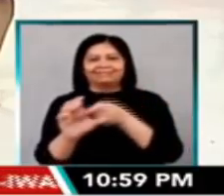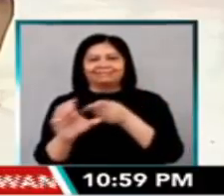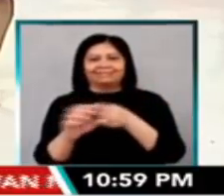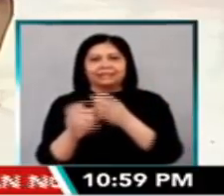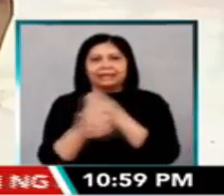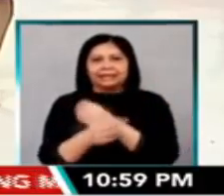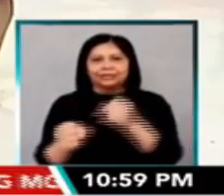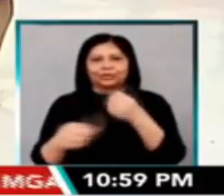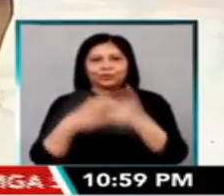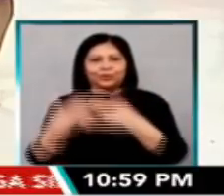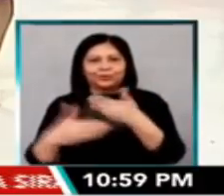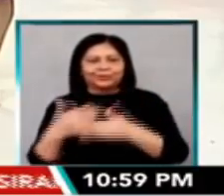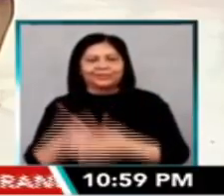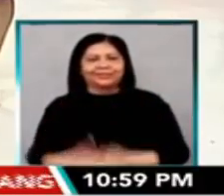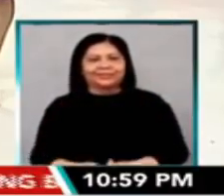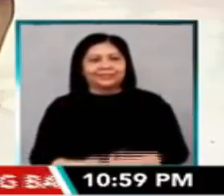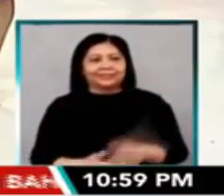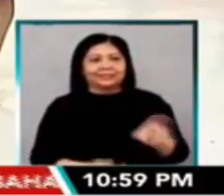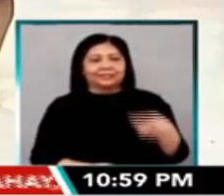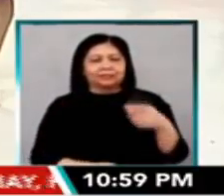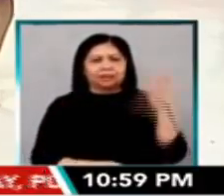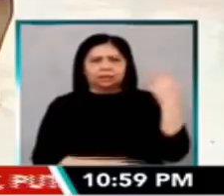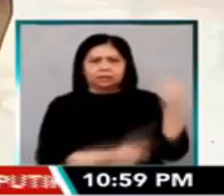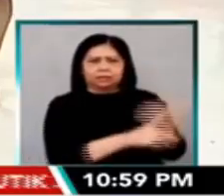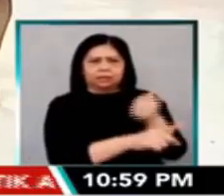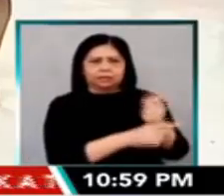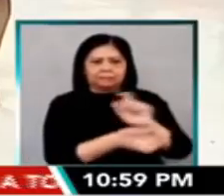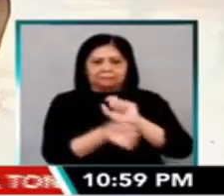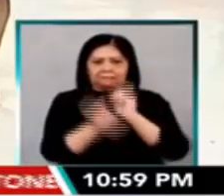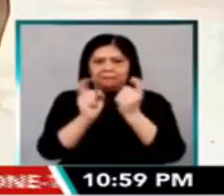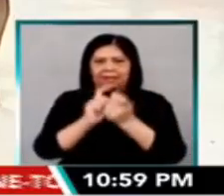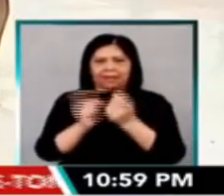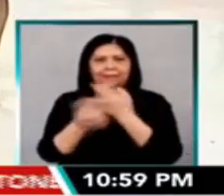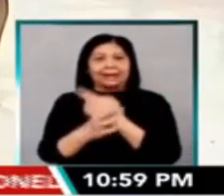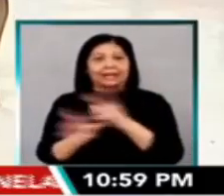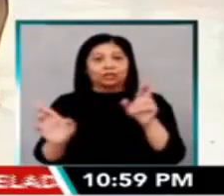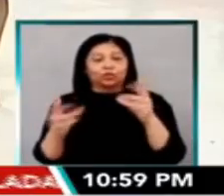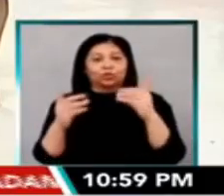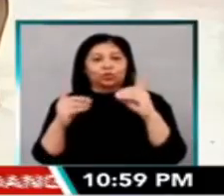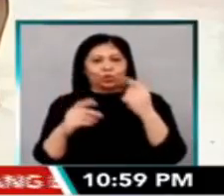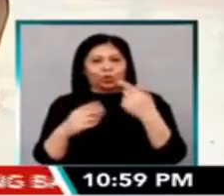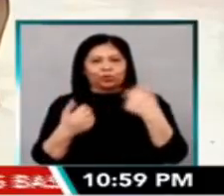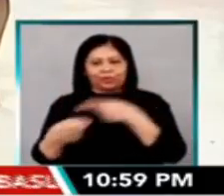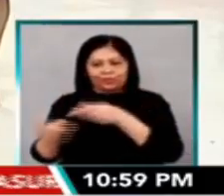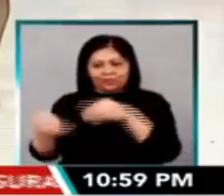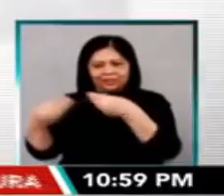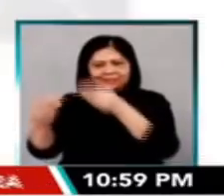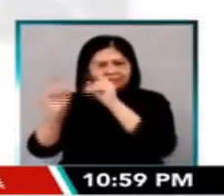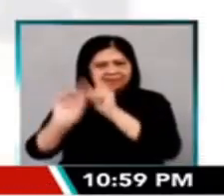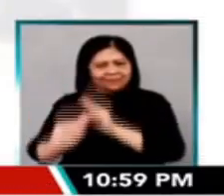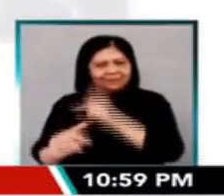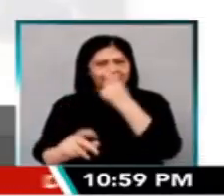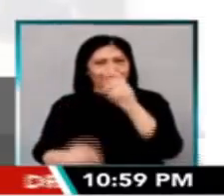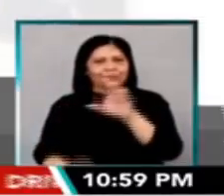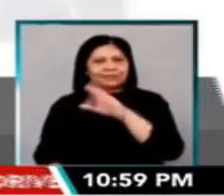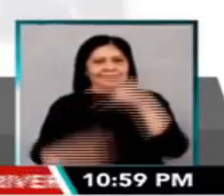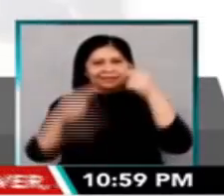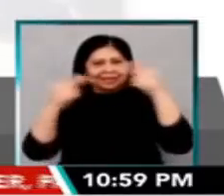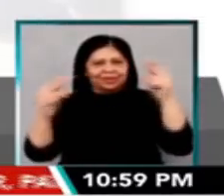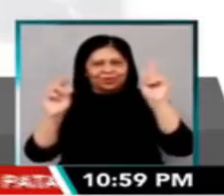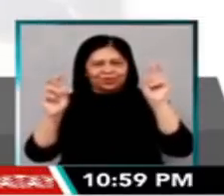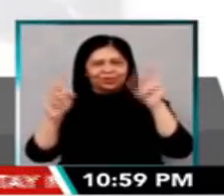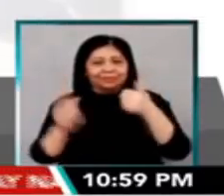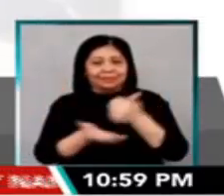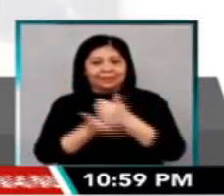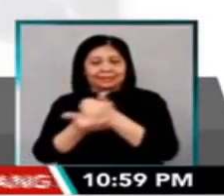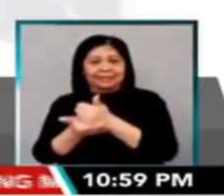operations. Ang maltreated dog turned rescue dog, pinarangalan pa dahil sa kanyang kabayanihan. Tumulong kasi ang aso na si Zeus